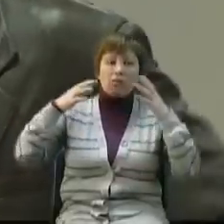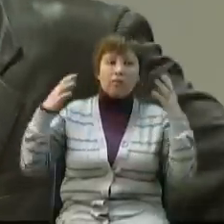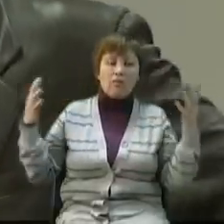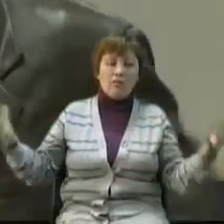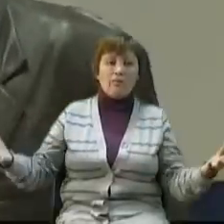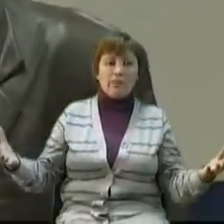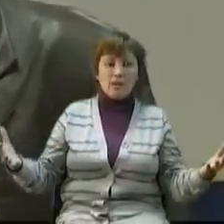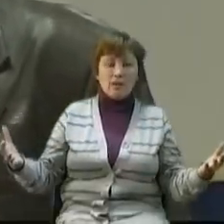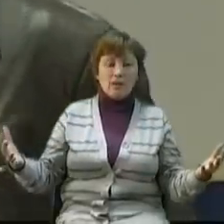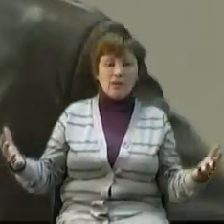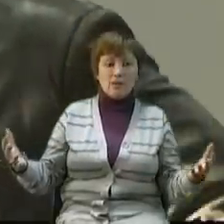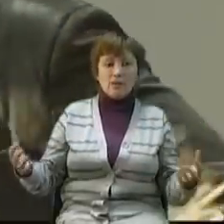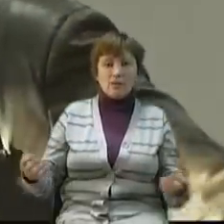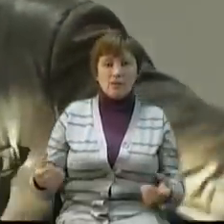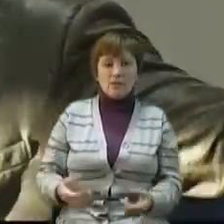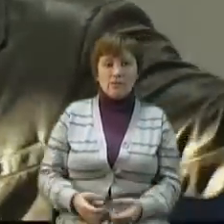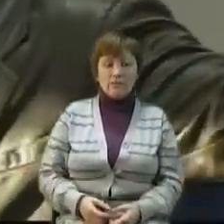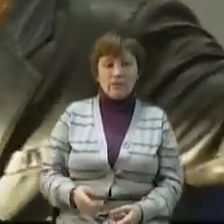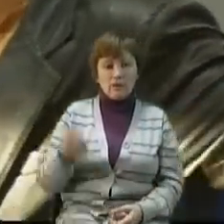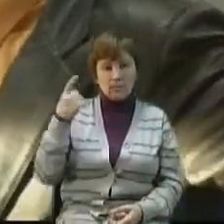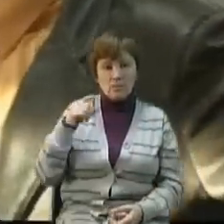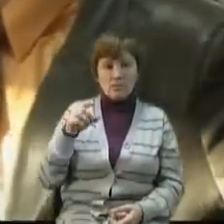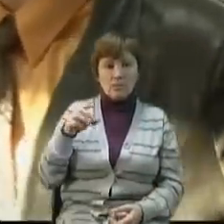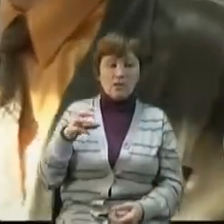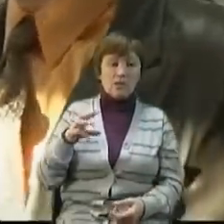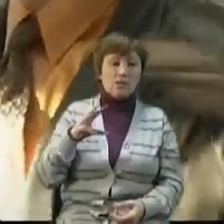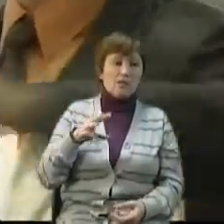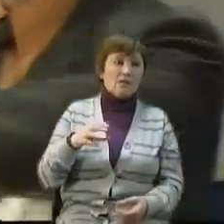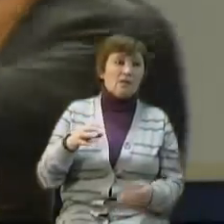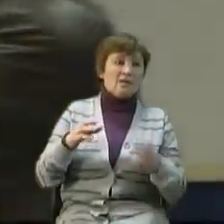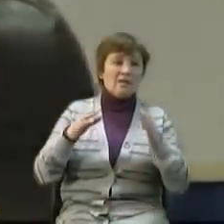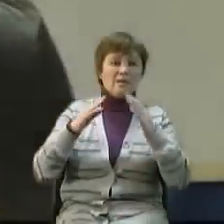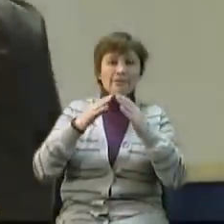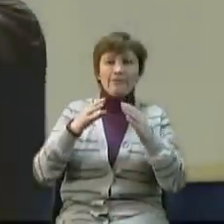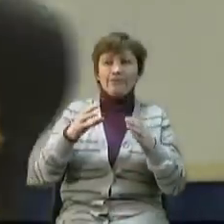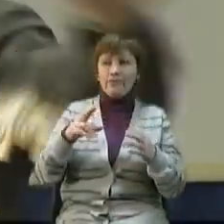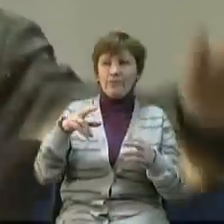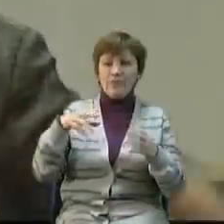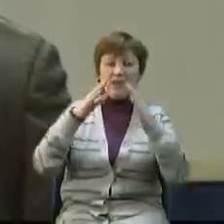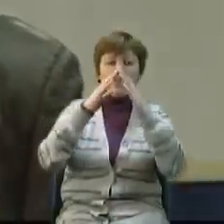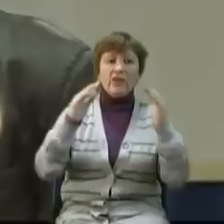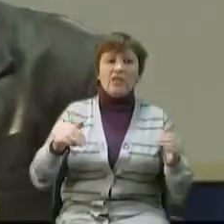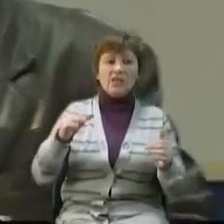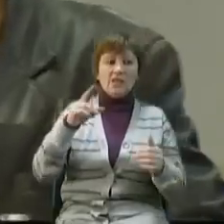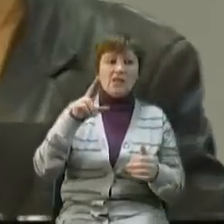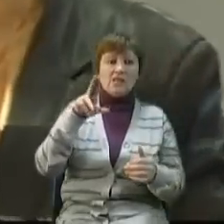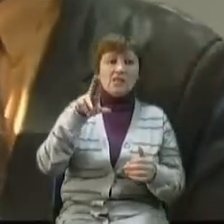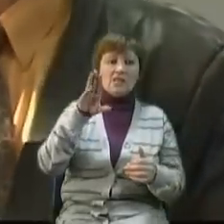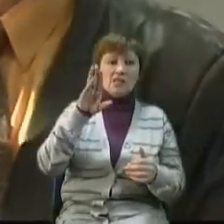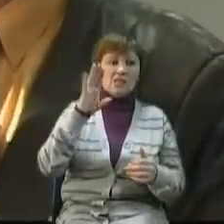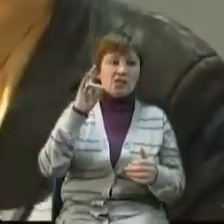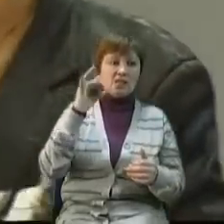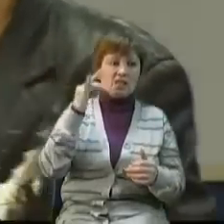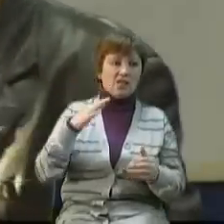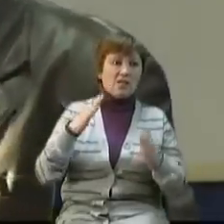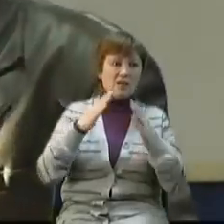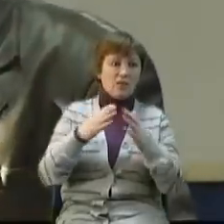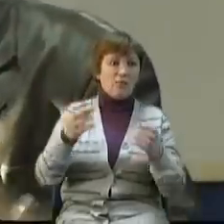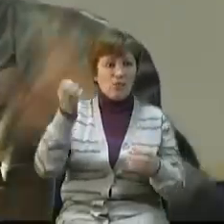что 3 шинника примерно такой вот, огромный полукруглый зал, 1003 народа